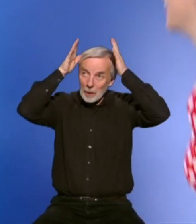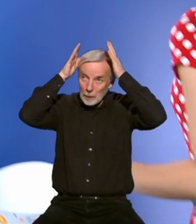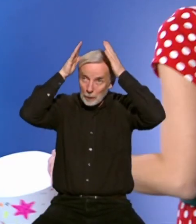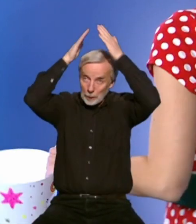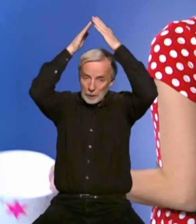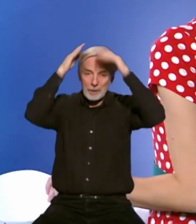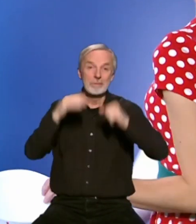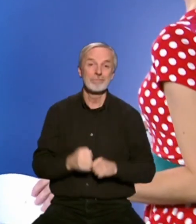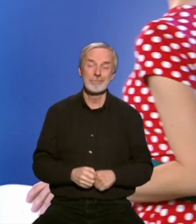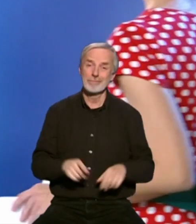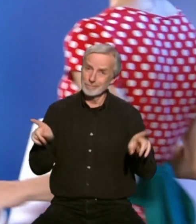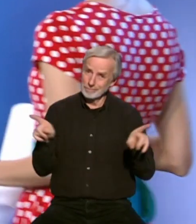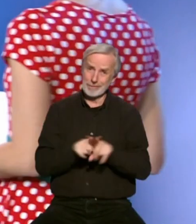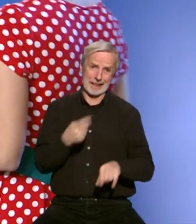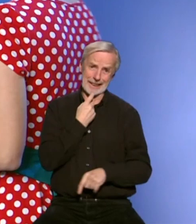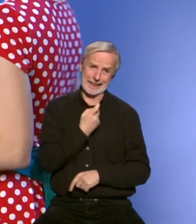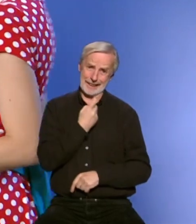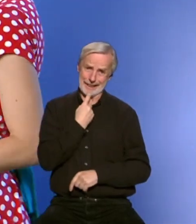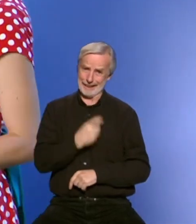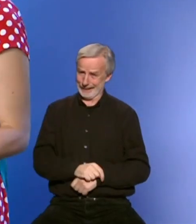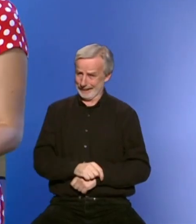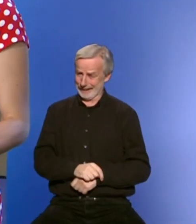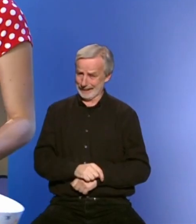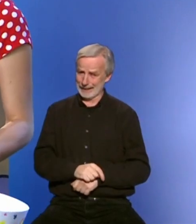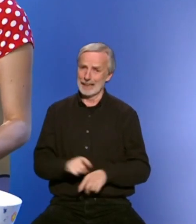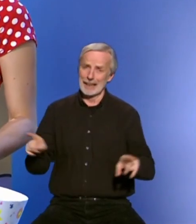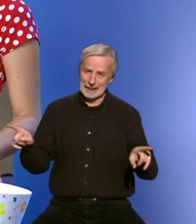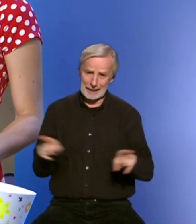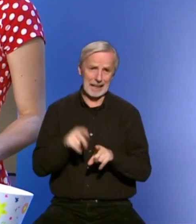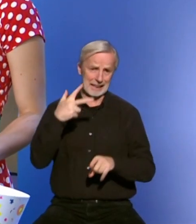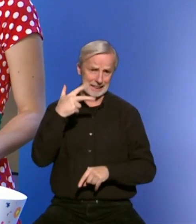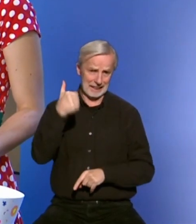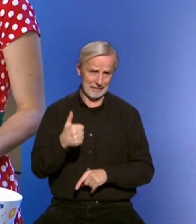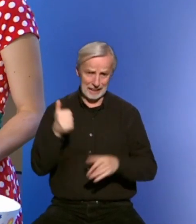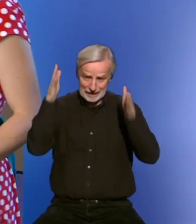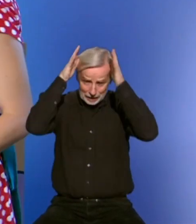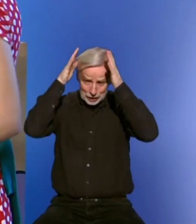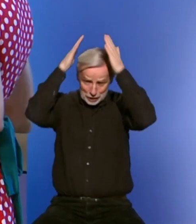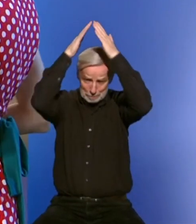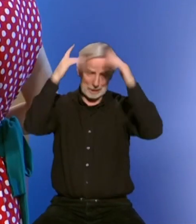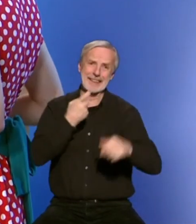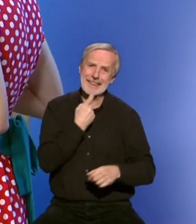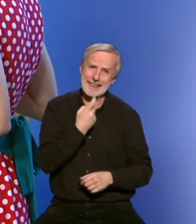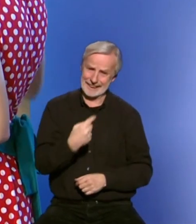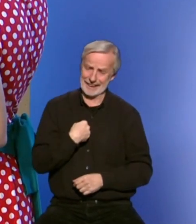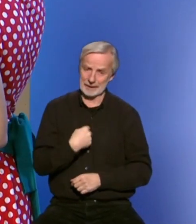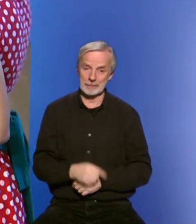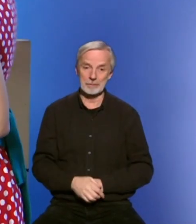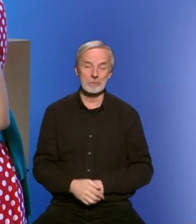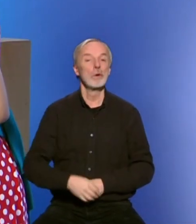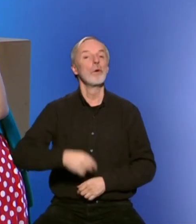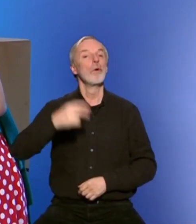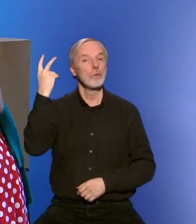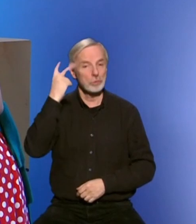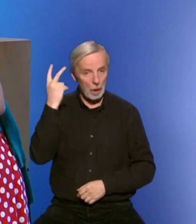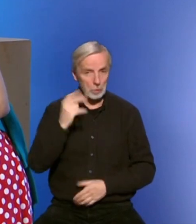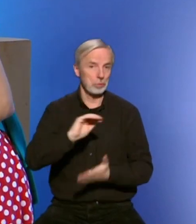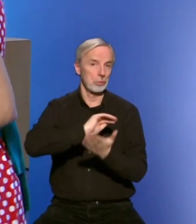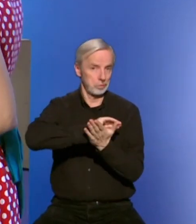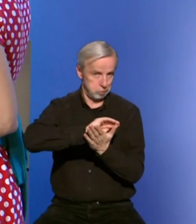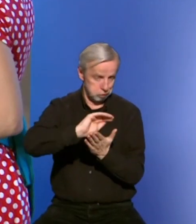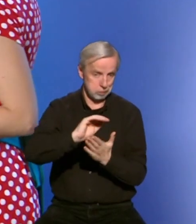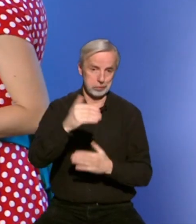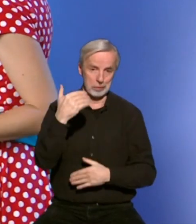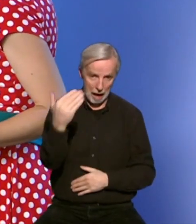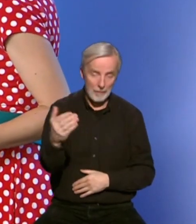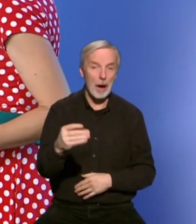chci taky připravovat. Já chci mít taky silvestrovskou čepici, prosím. Jak jinak? Tady je,